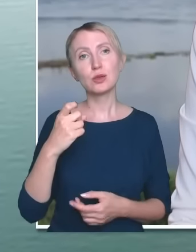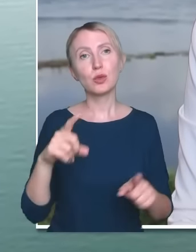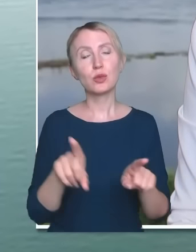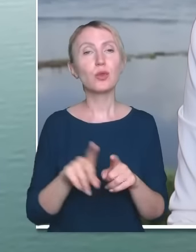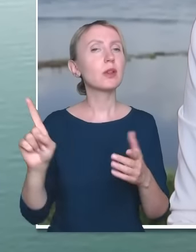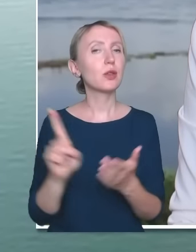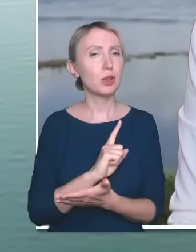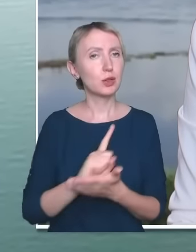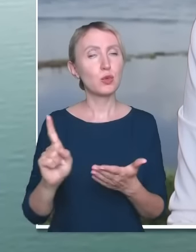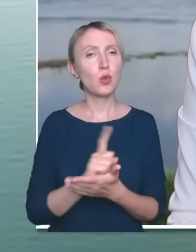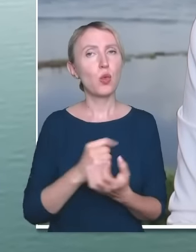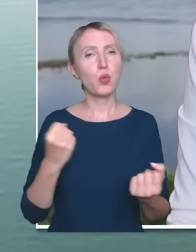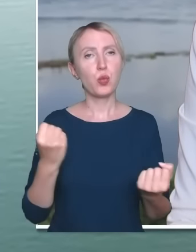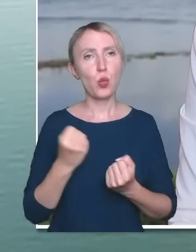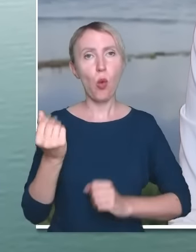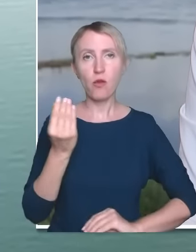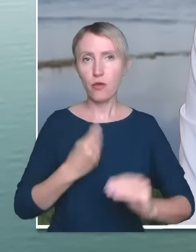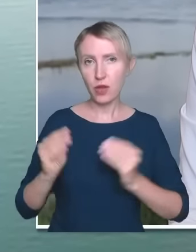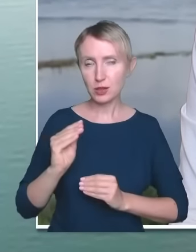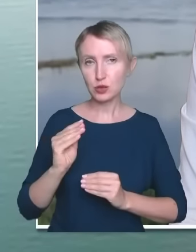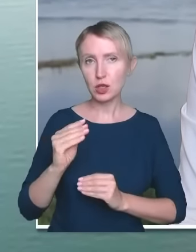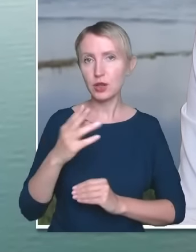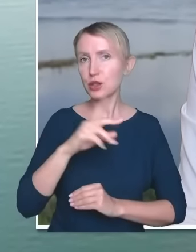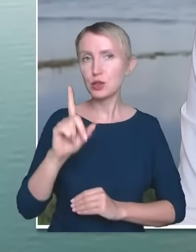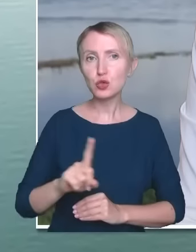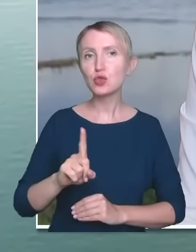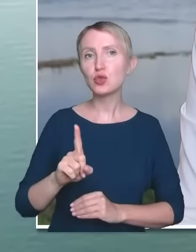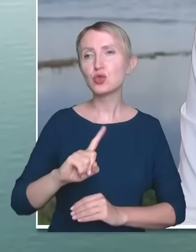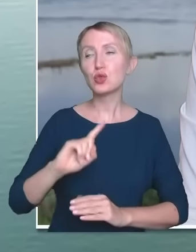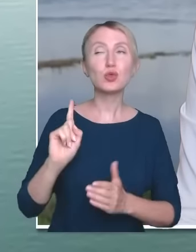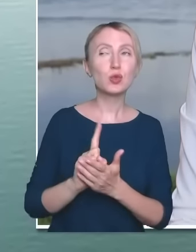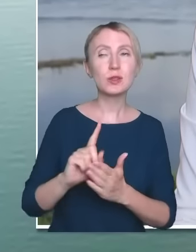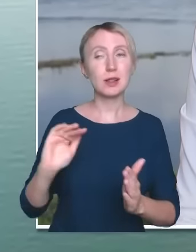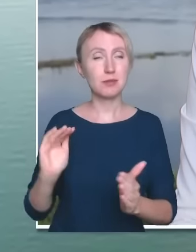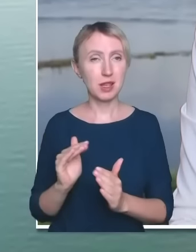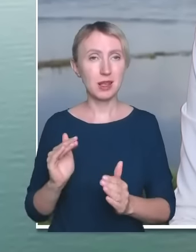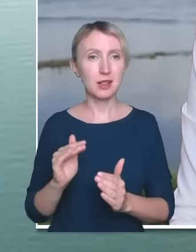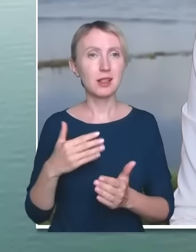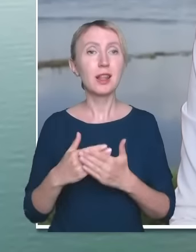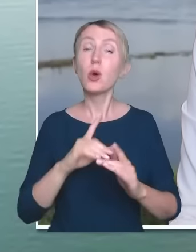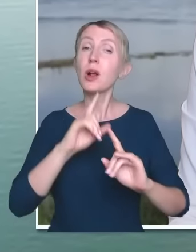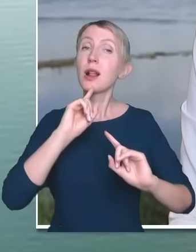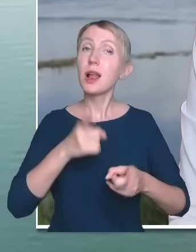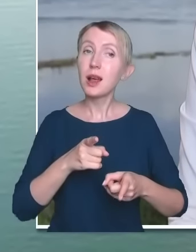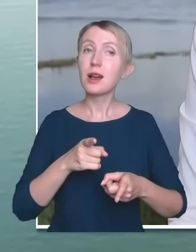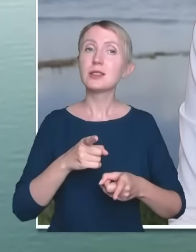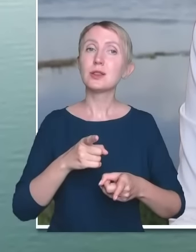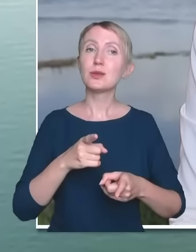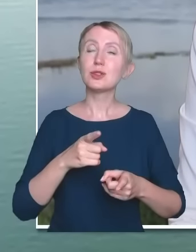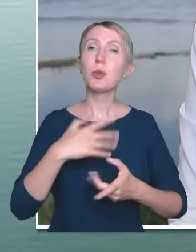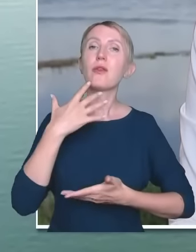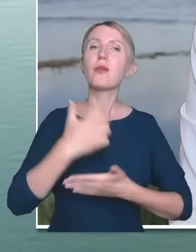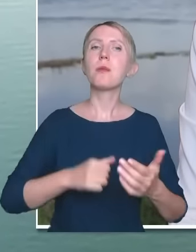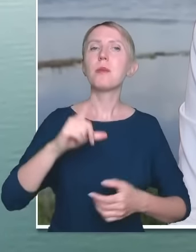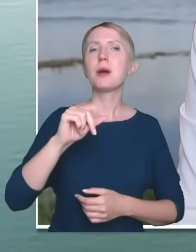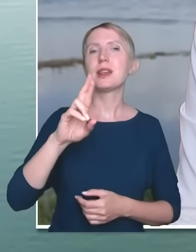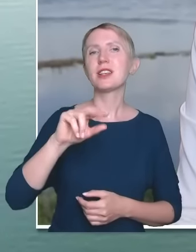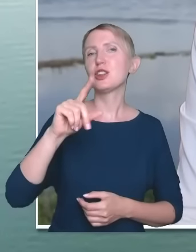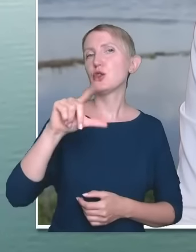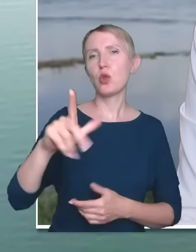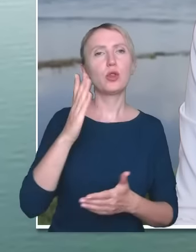są dużo większe niż potencjalny sukces i zalecano, żeby ewentualne stosowanie perchydrolu było